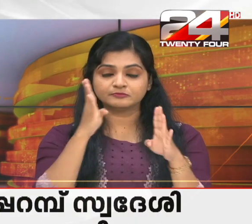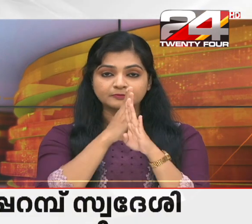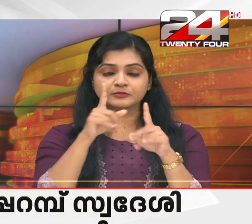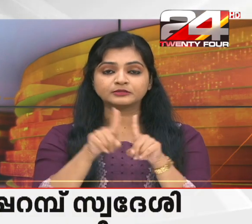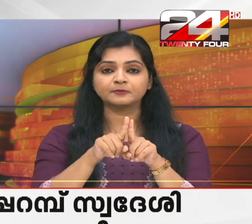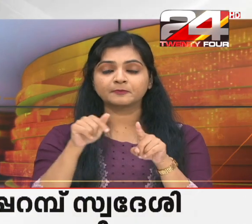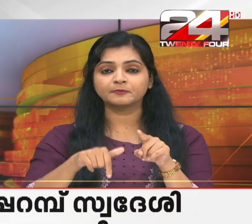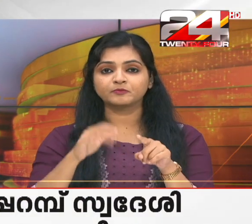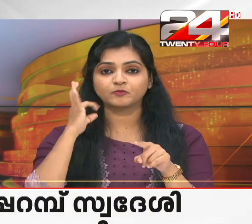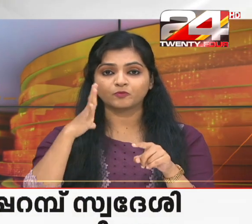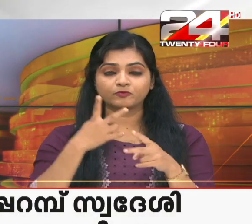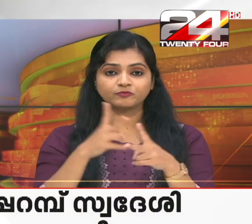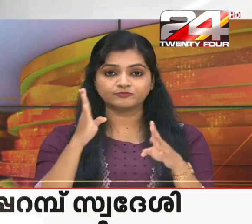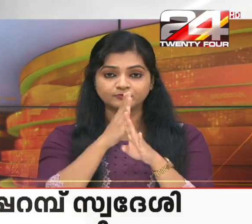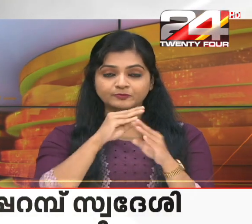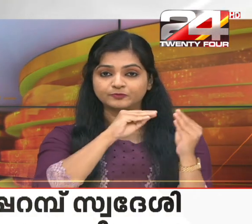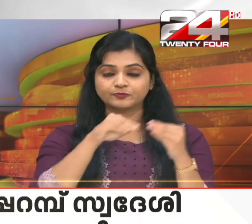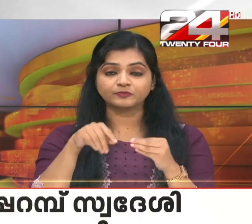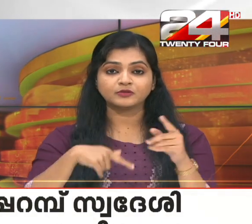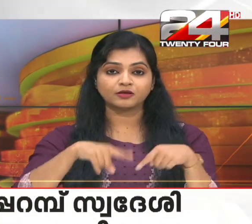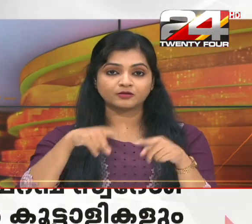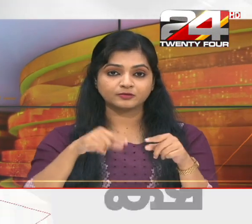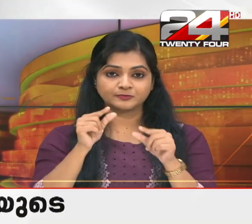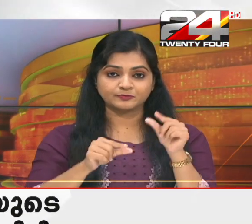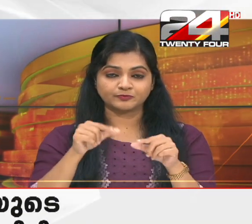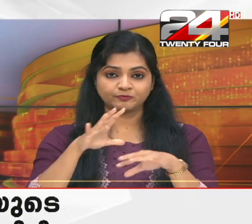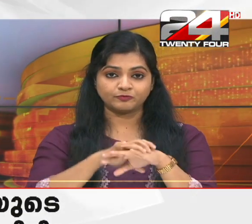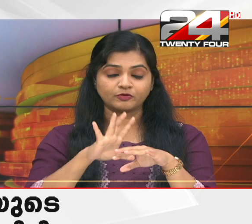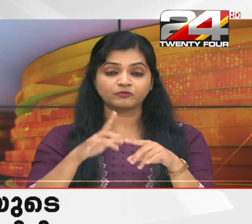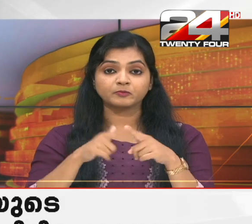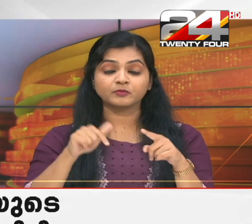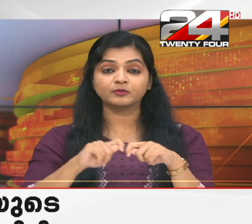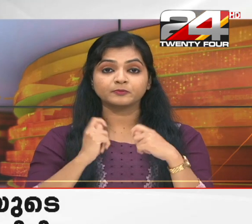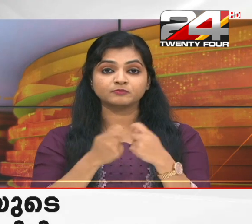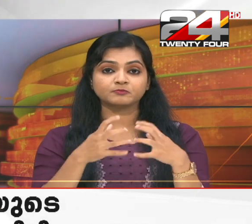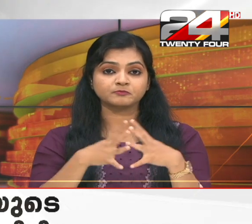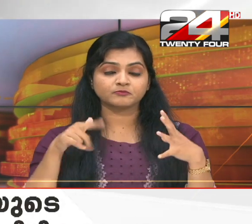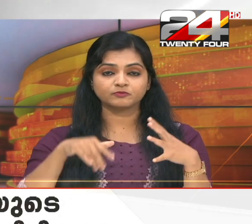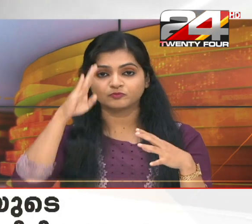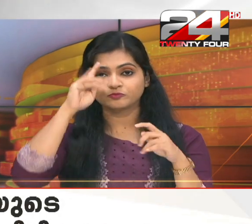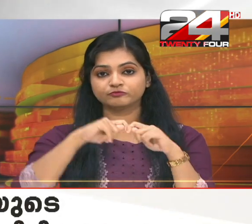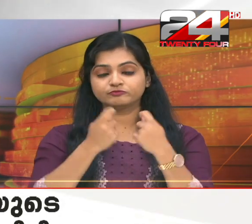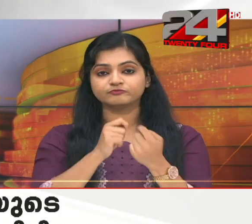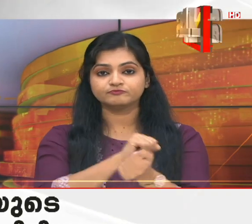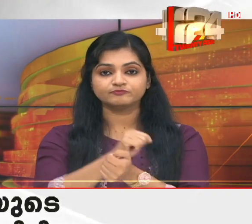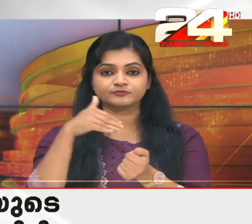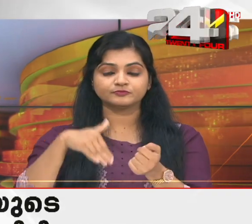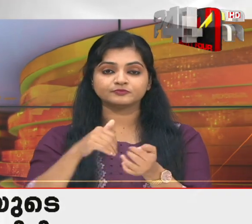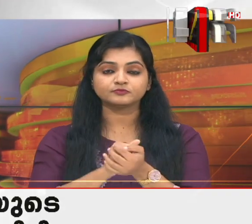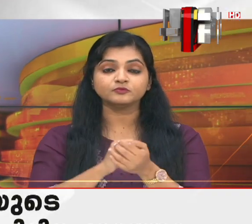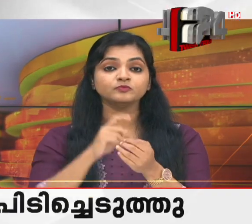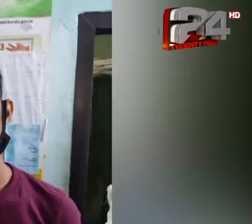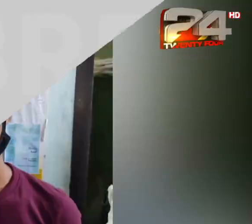ശ്രമിക്കുന്ന യാത്രക്കാരാണ് പിടിയിലാകുന്നതെങ്കിൽ ഇന്ന് ഇത്തരത്തിൽ വലിയൊരു സ്വർണ്ണക്കടത്ത് വലിയൊരു സംഘത്തെയാണ് ഇപ്പോൾ പോലീസ് പിടികൂടിയിരിക്കുന്നത്. പോലീസിന് ലഭിച്ച രഹസ്യവിവരത്തിന്റെ അടിസ്ഥാനത്തിൽ